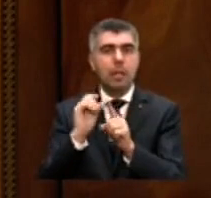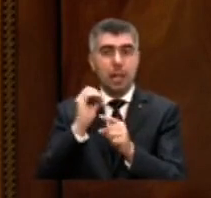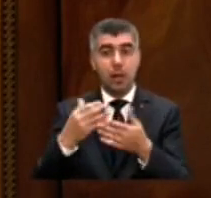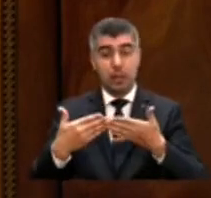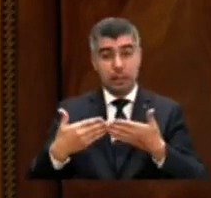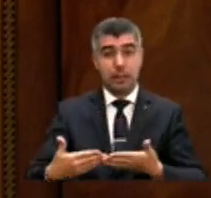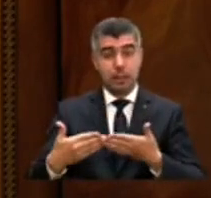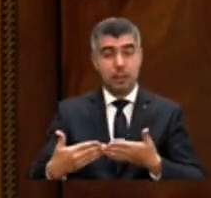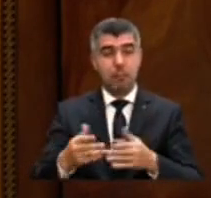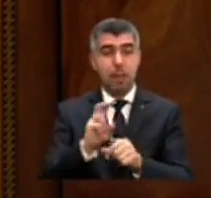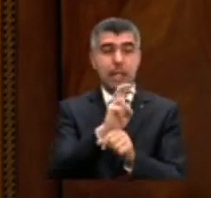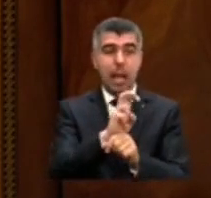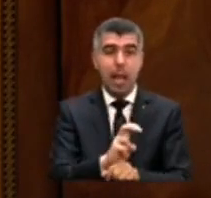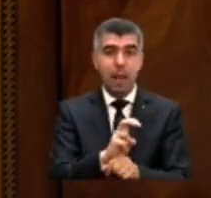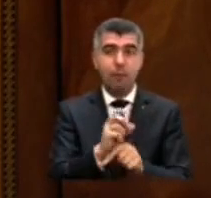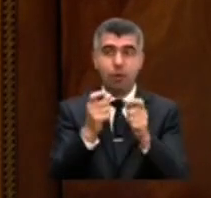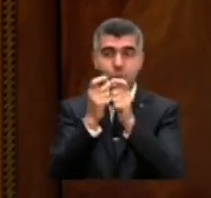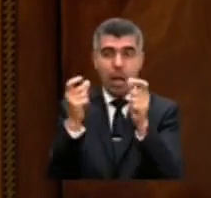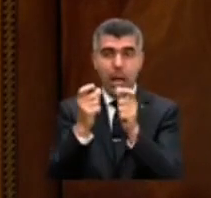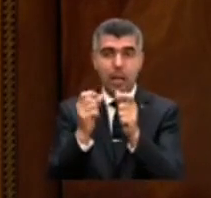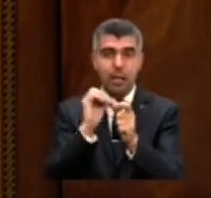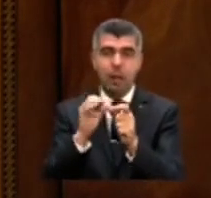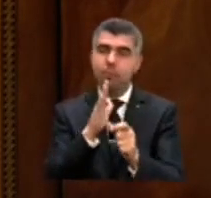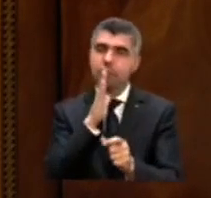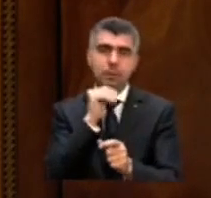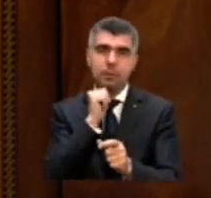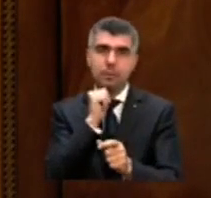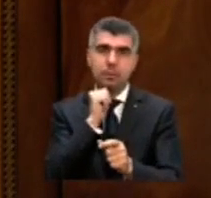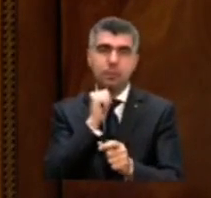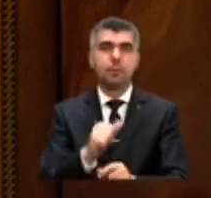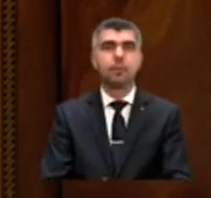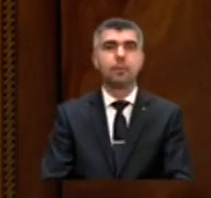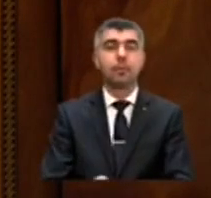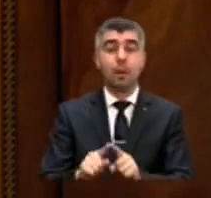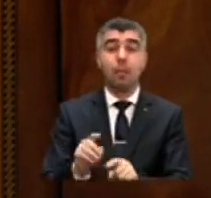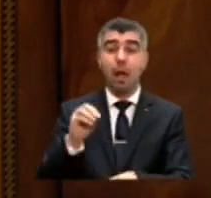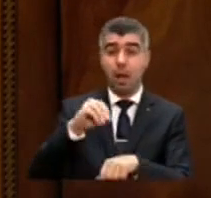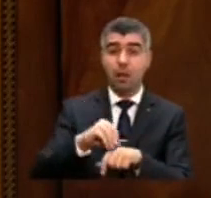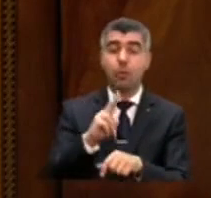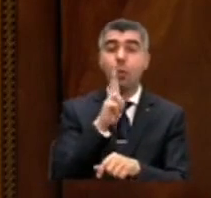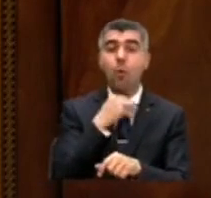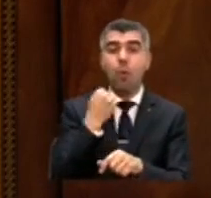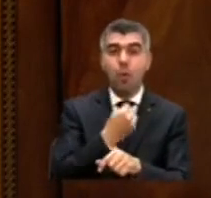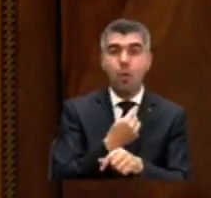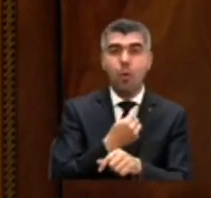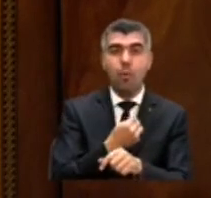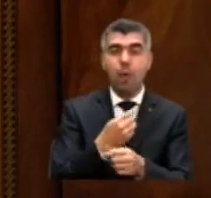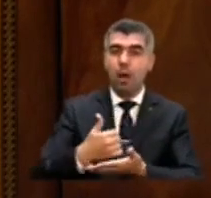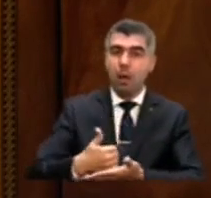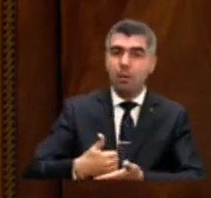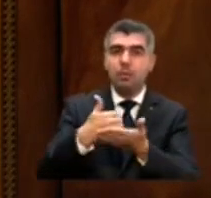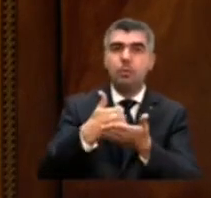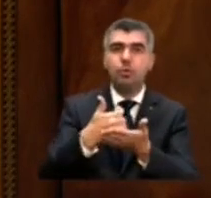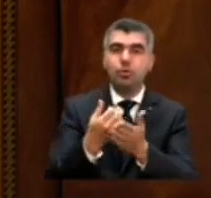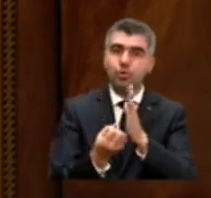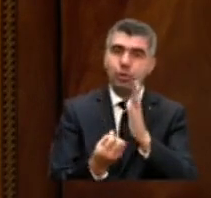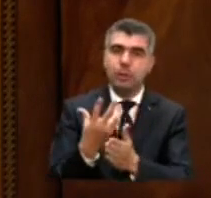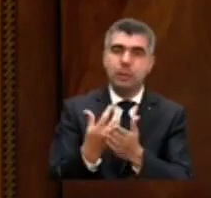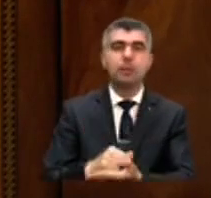الممنوحة للمقاولات الصغيرة والناشئة. وتحرص الحكومة كذلك على إعطاء نفس